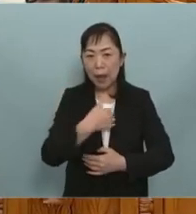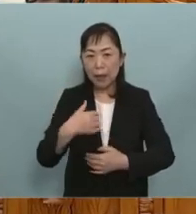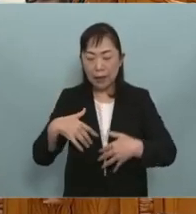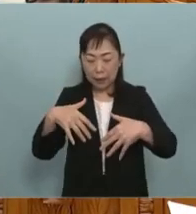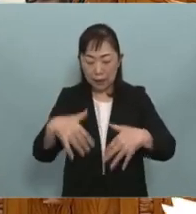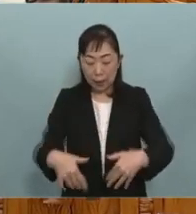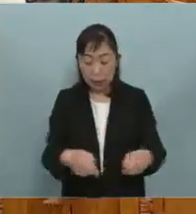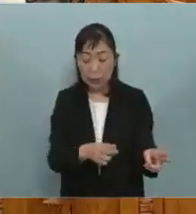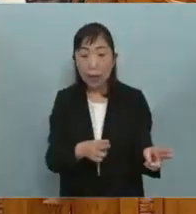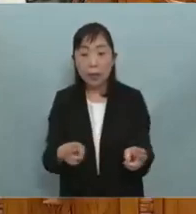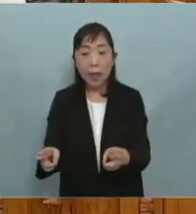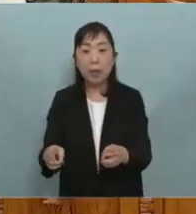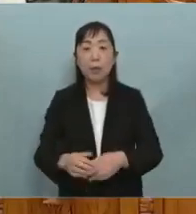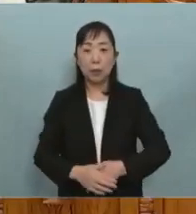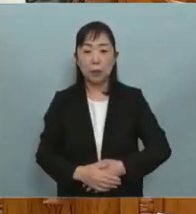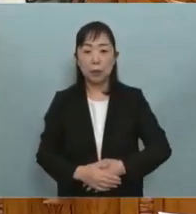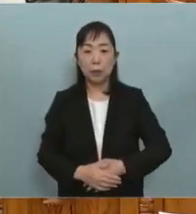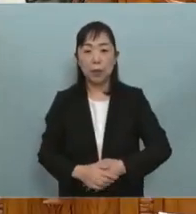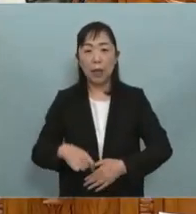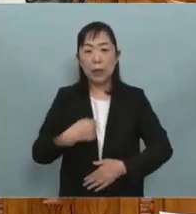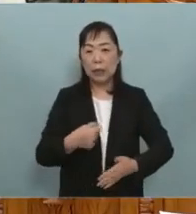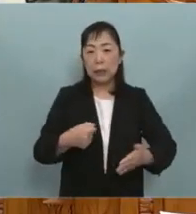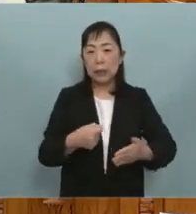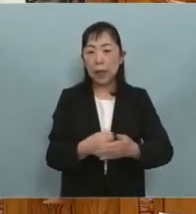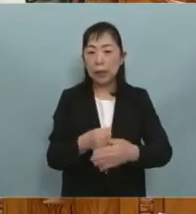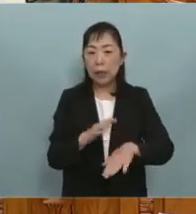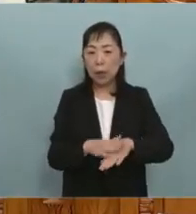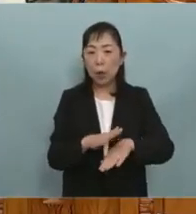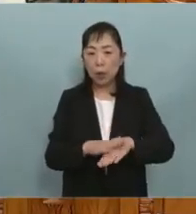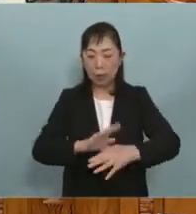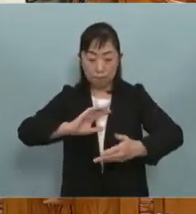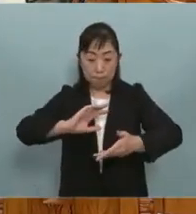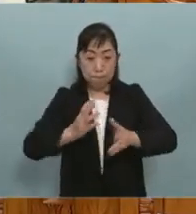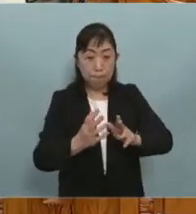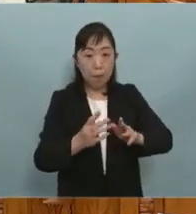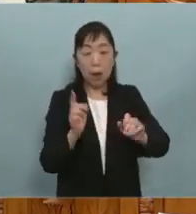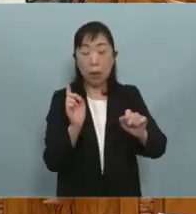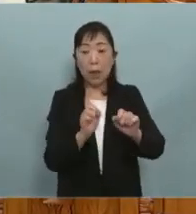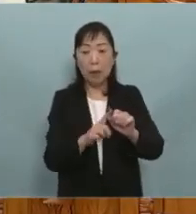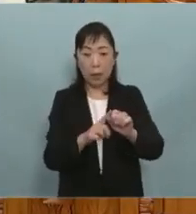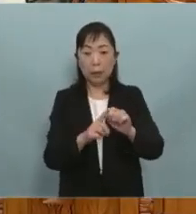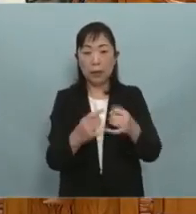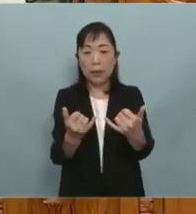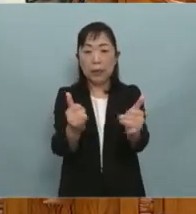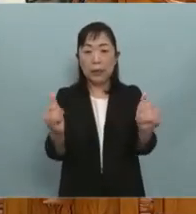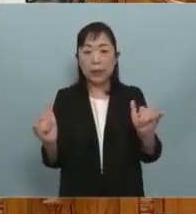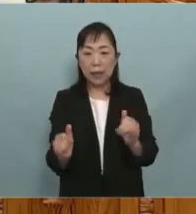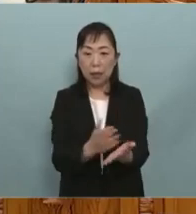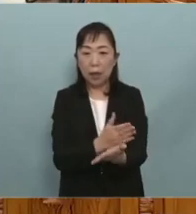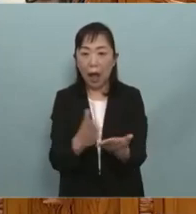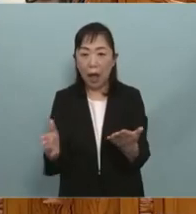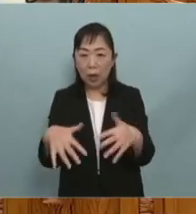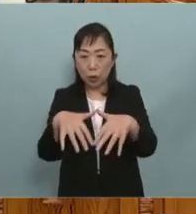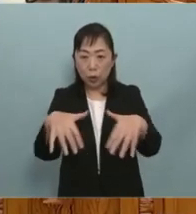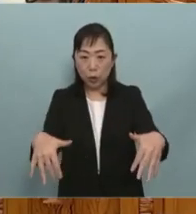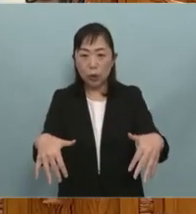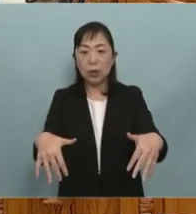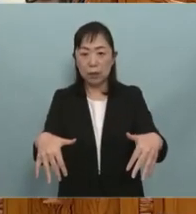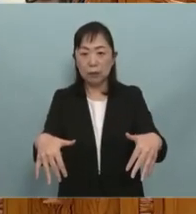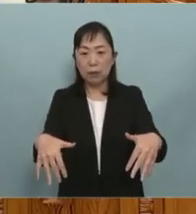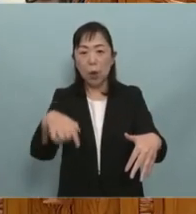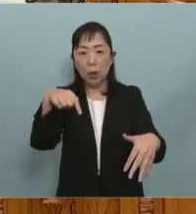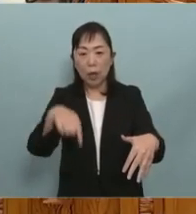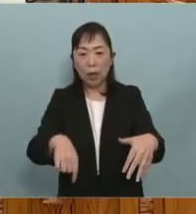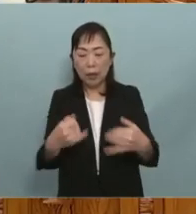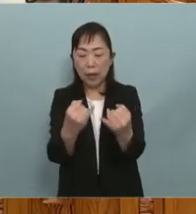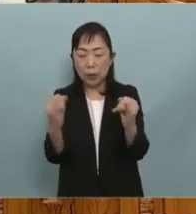を整備します意思決定のあり方を劇的に変えていくため社会のあらゆる組織の意思決定に